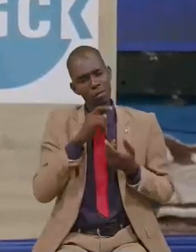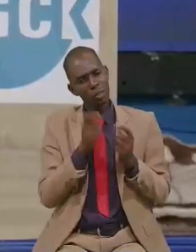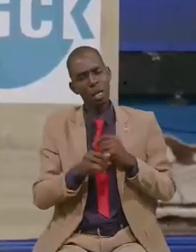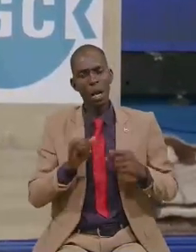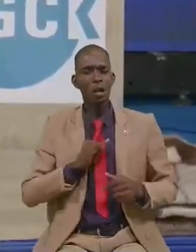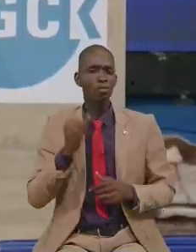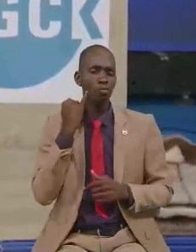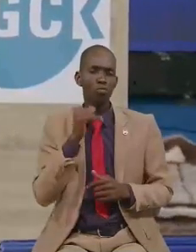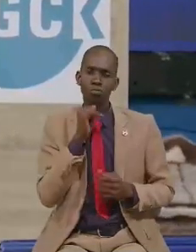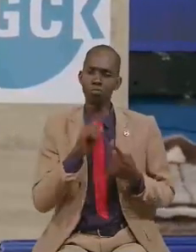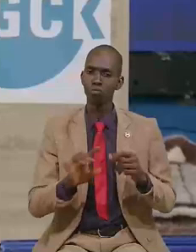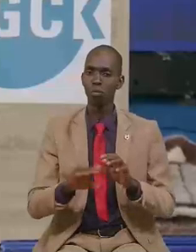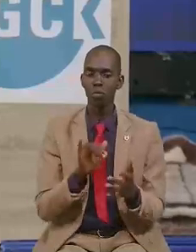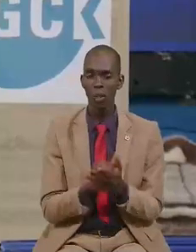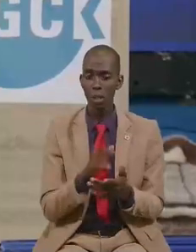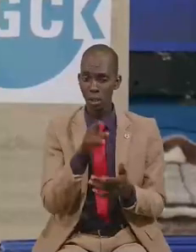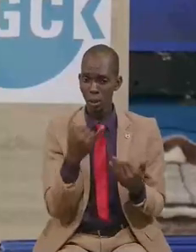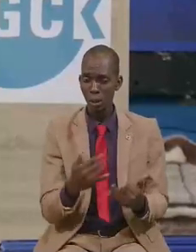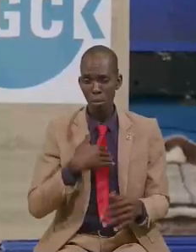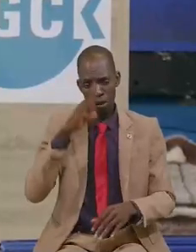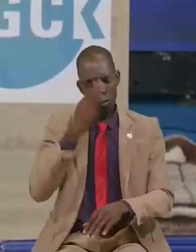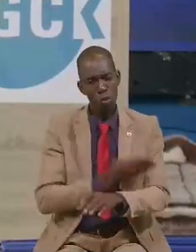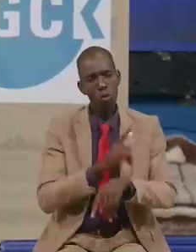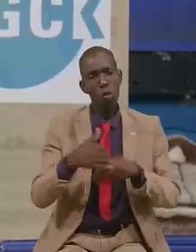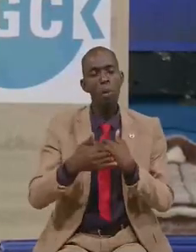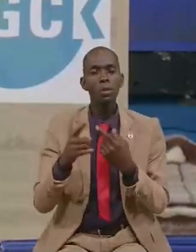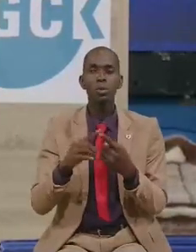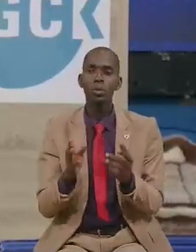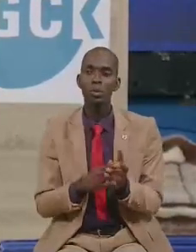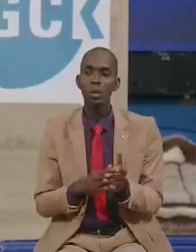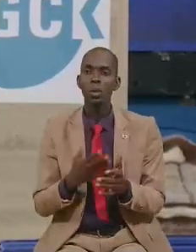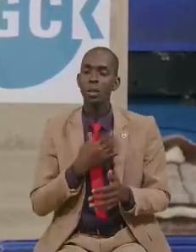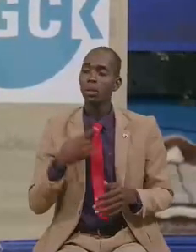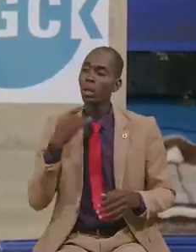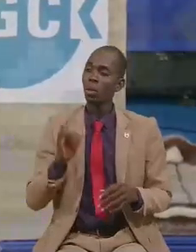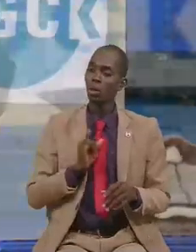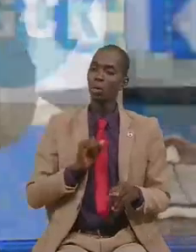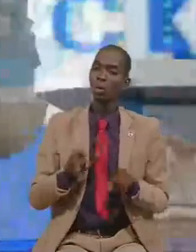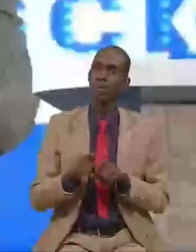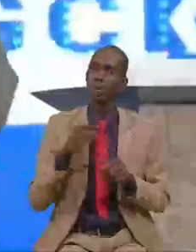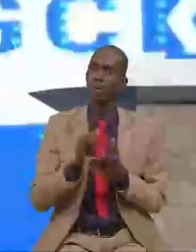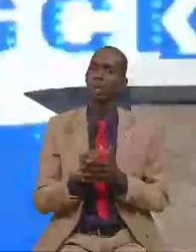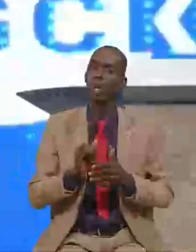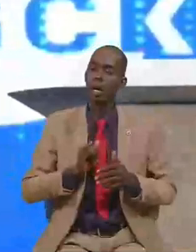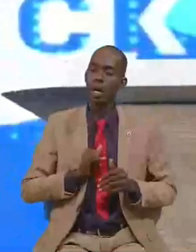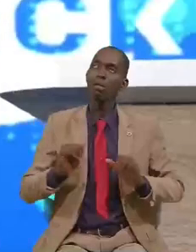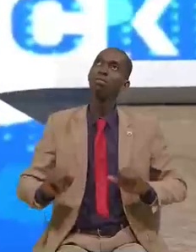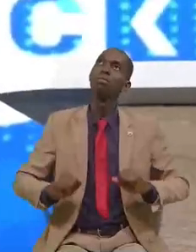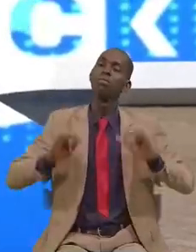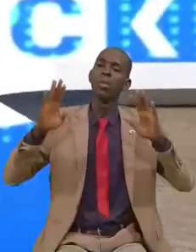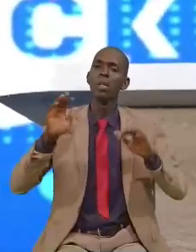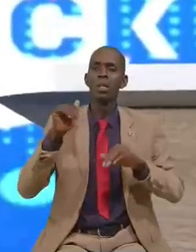fait. Retourne à l'école. J'ai dit, je m'abandonne. Un moment est venu dans ma vie,